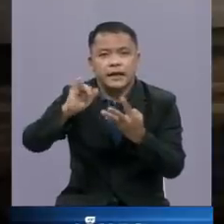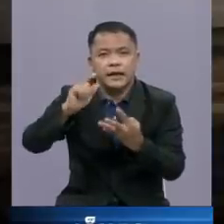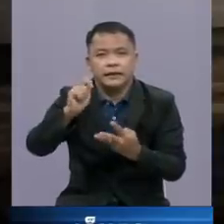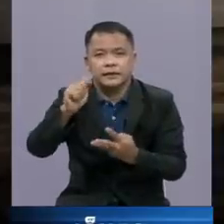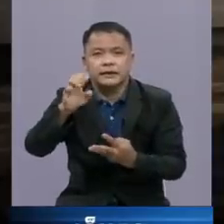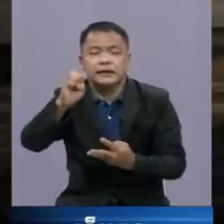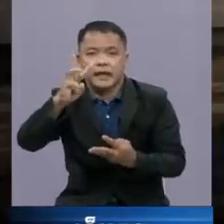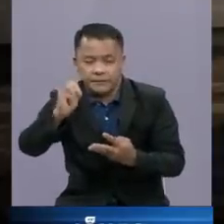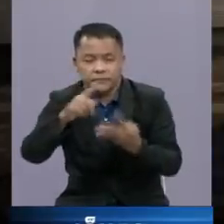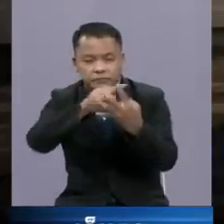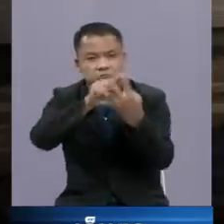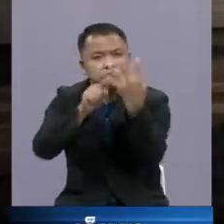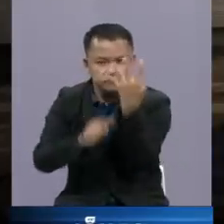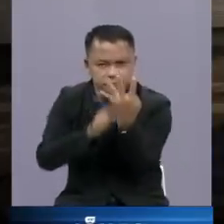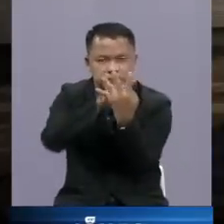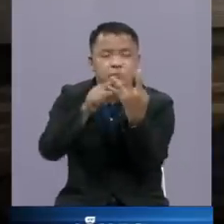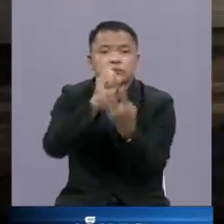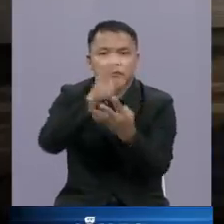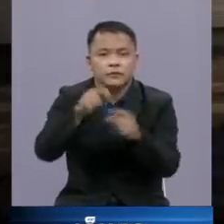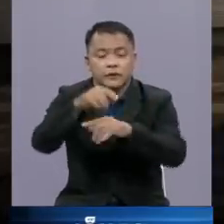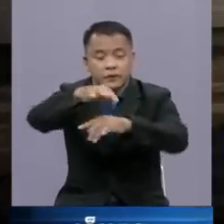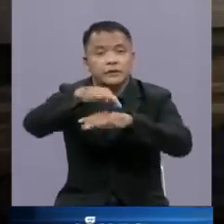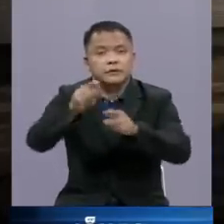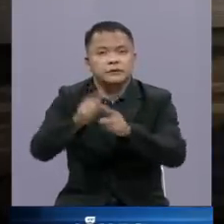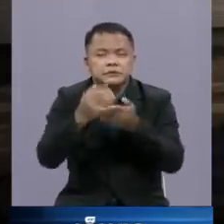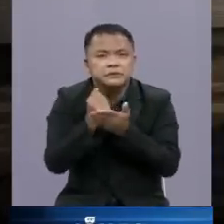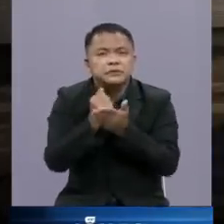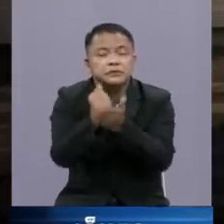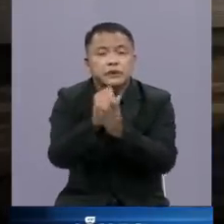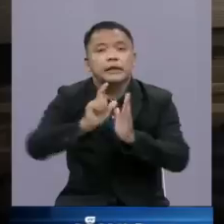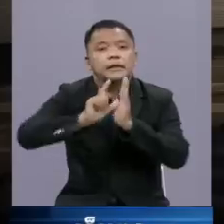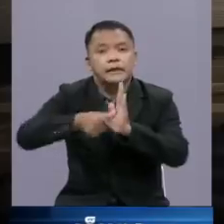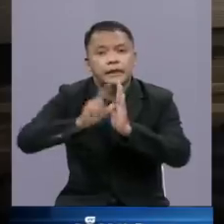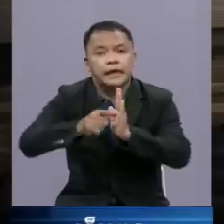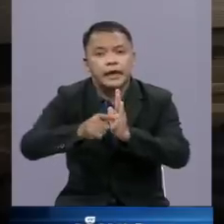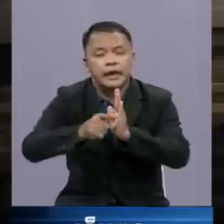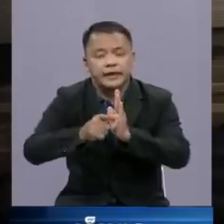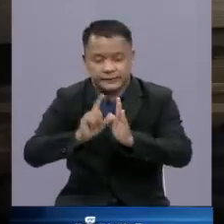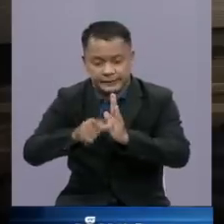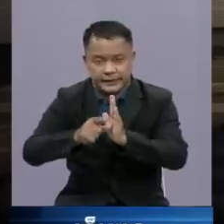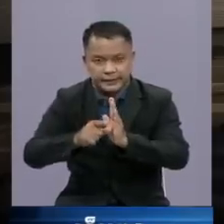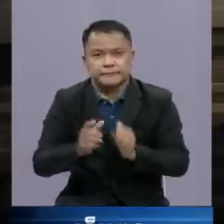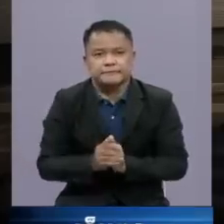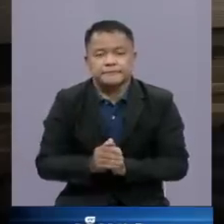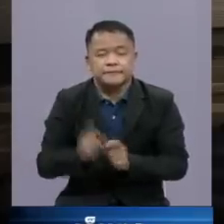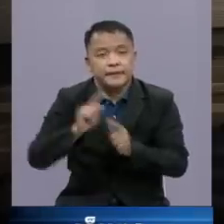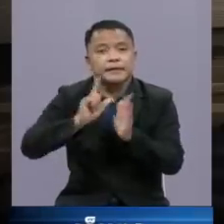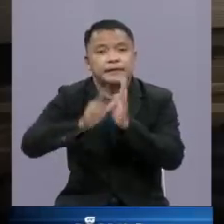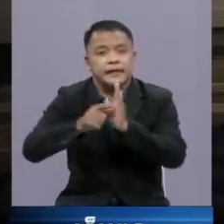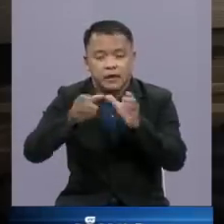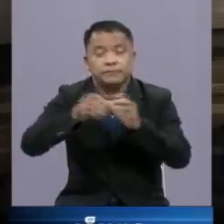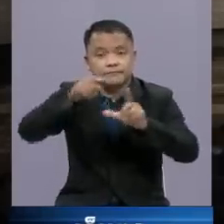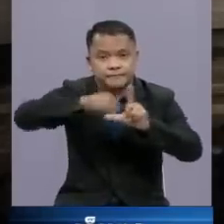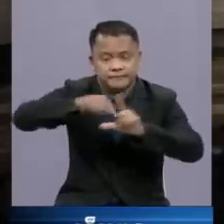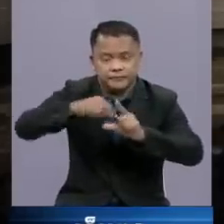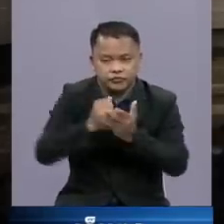รศิลป์ว่ากันว่านะฮะผู้ที่ได้รับการสนับสนุนจากเลขาต๋อมคุณชัยธวัฒน์ตุลาธนเลขาธิการพรรคก้าว